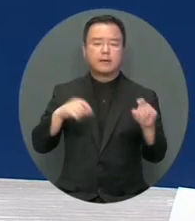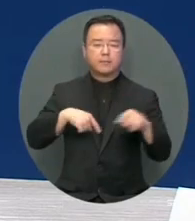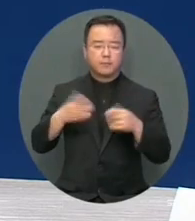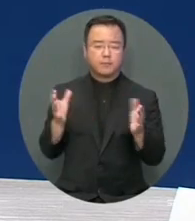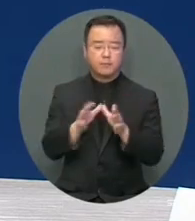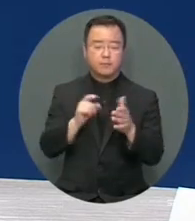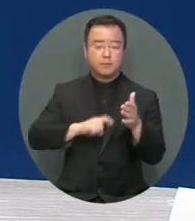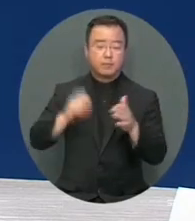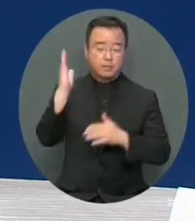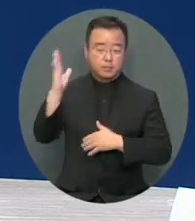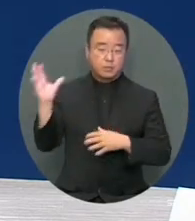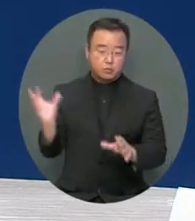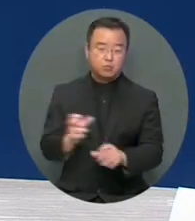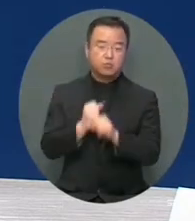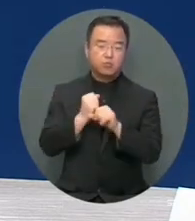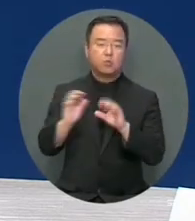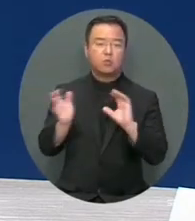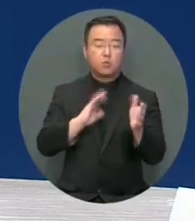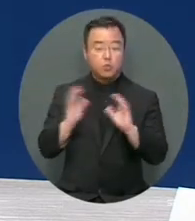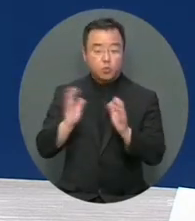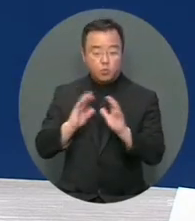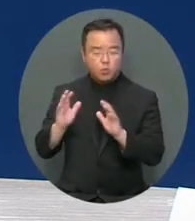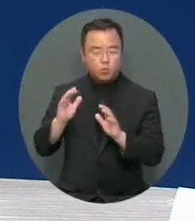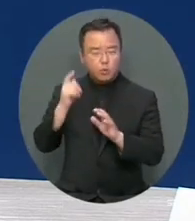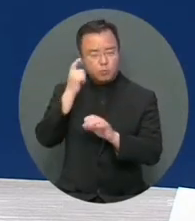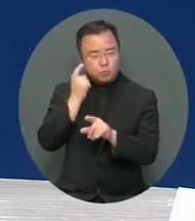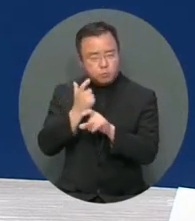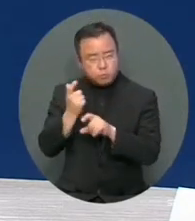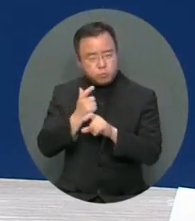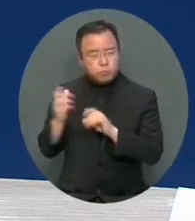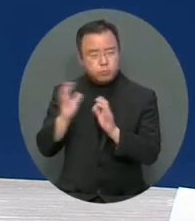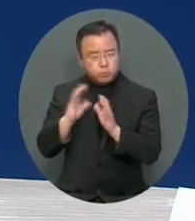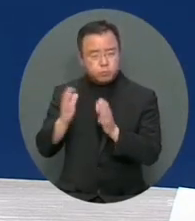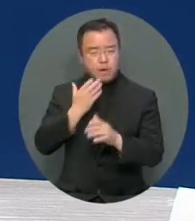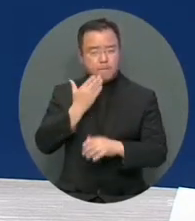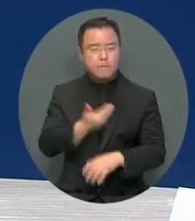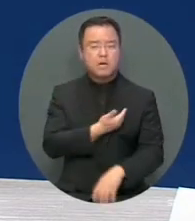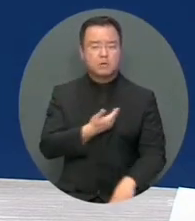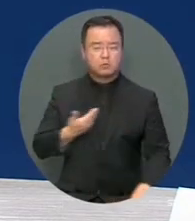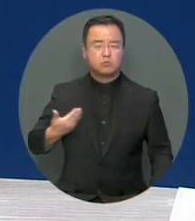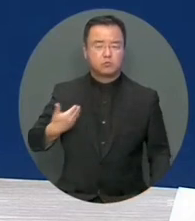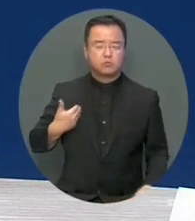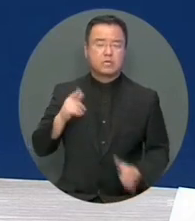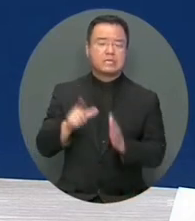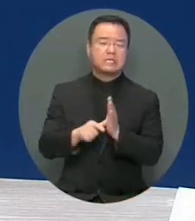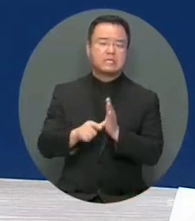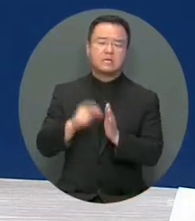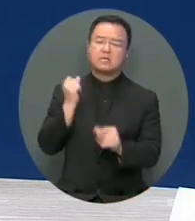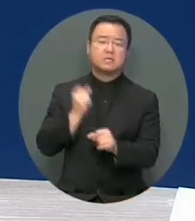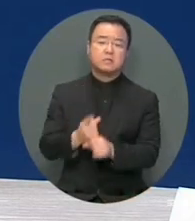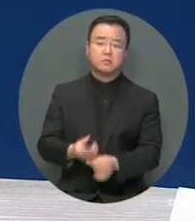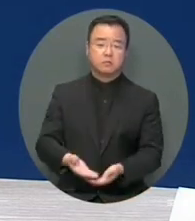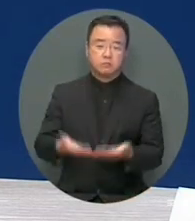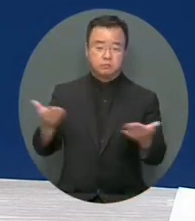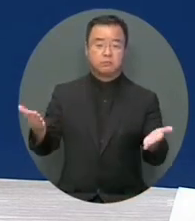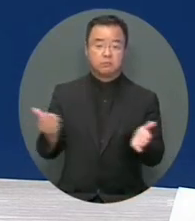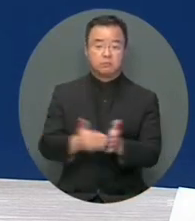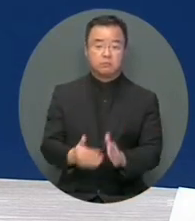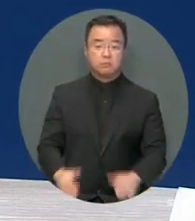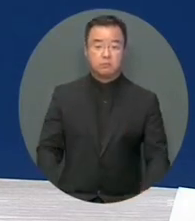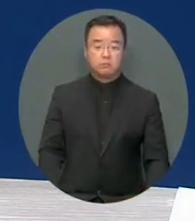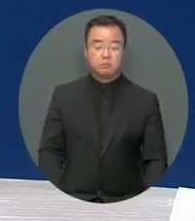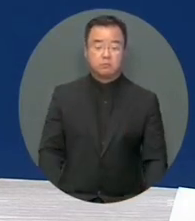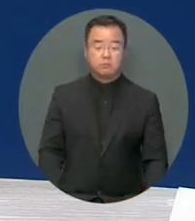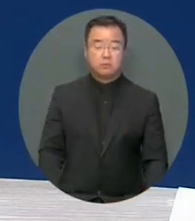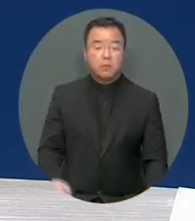의견을 모으고 토론하고 숙의할 수 있는 충분한 시간을 드렸습니다. 왜냐하면 선거법 협상은